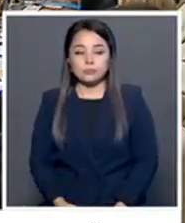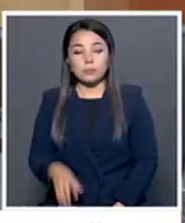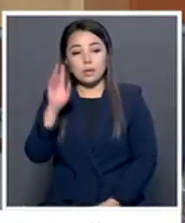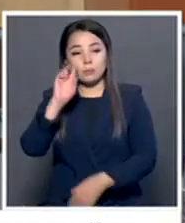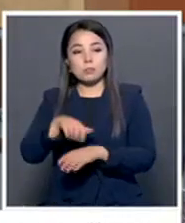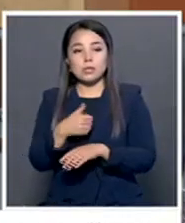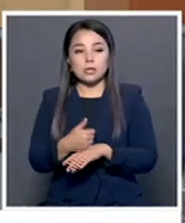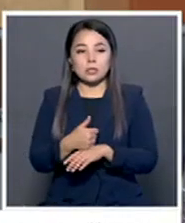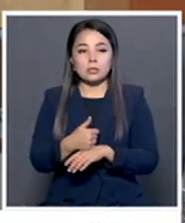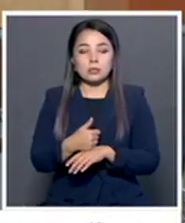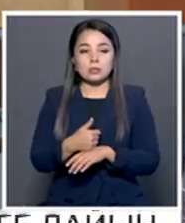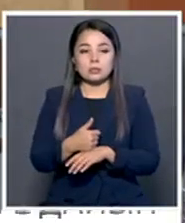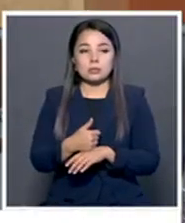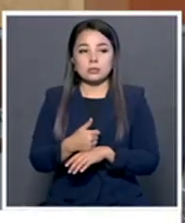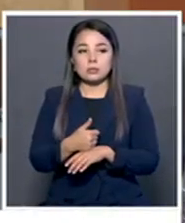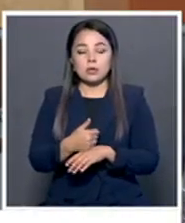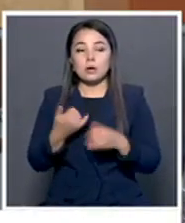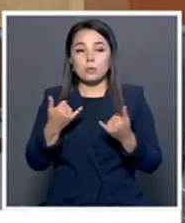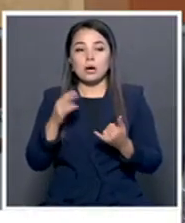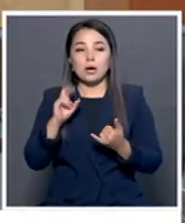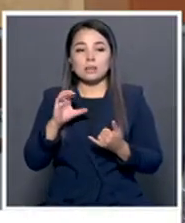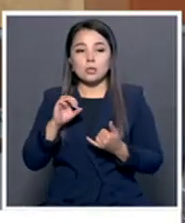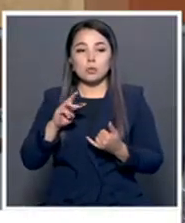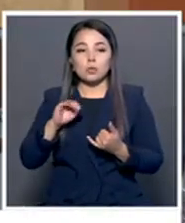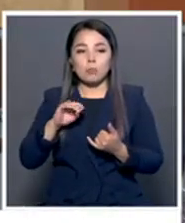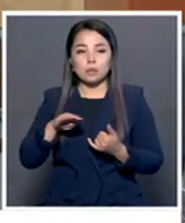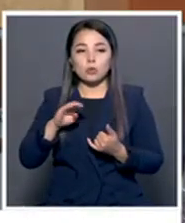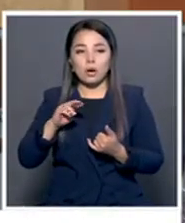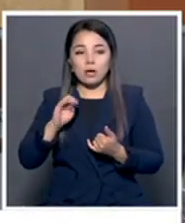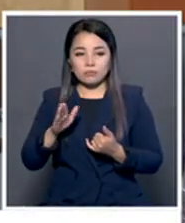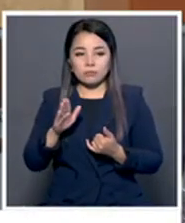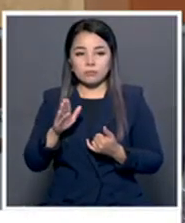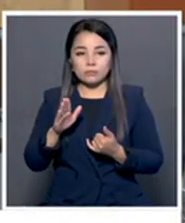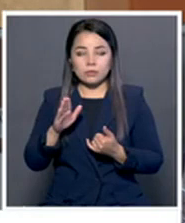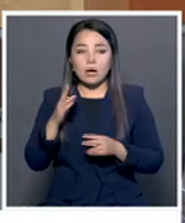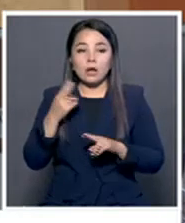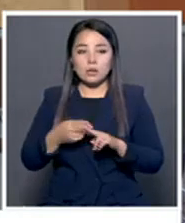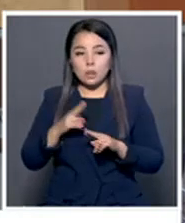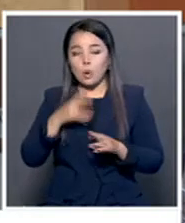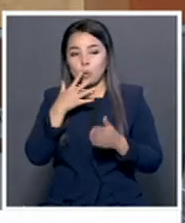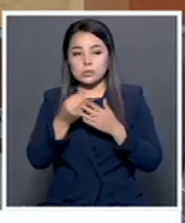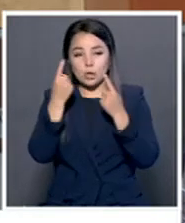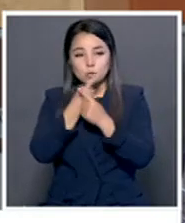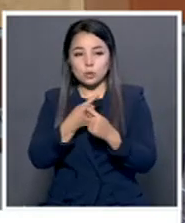Мемлекет басшысы Қасым-Жомарт Кемелұлы Тоқаев өзінің